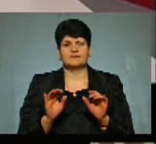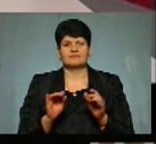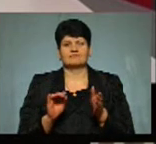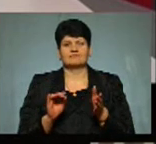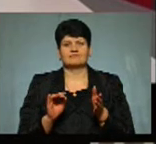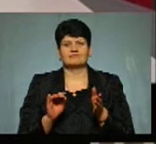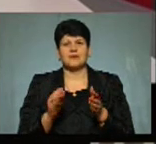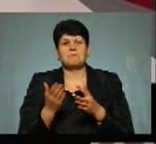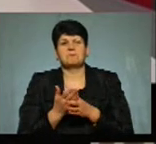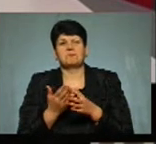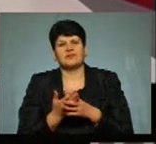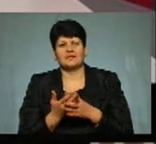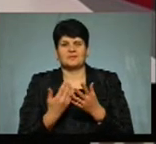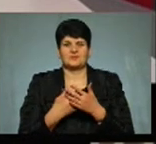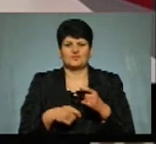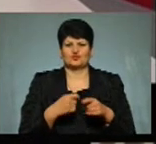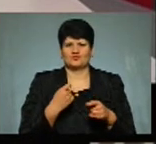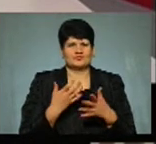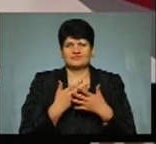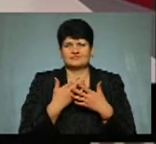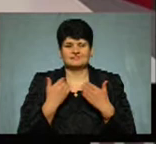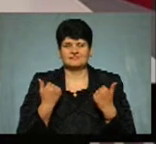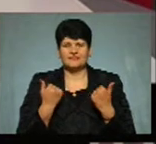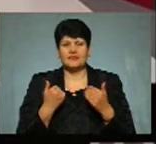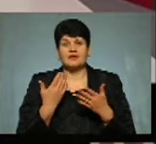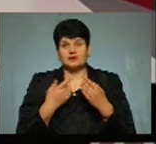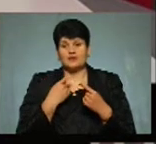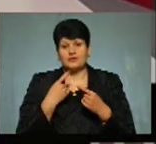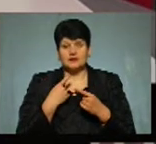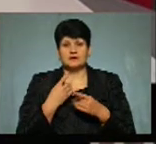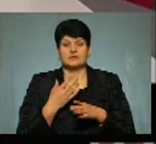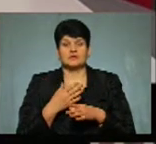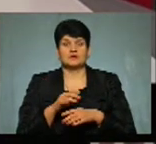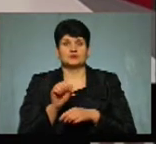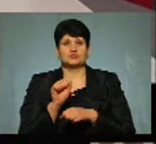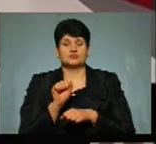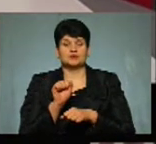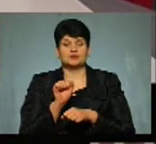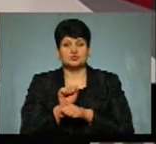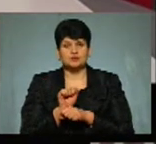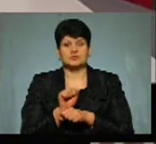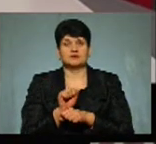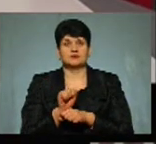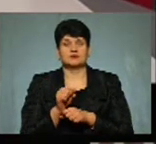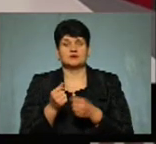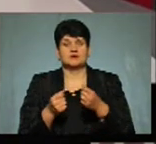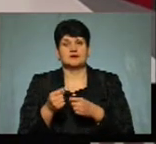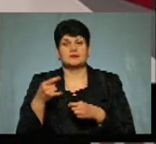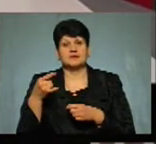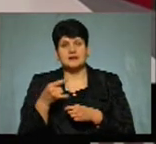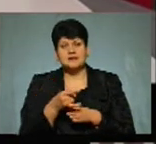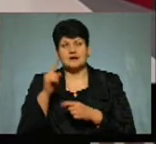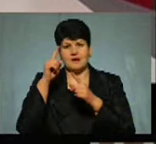виключень стосовно порушень. Якщо ми говоримо про зупинку чи стоянку під знак там, для автомобілів, там, водіїв таксі там,